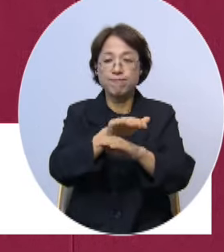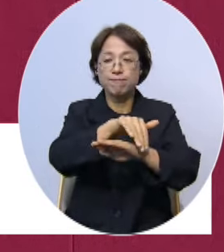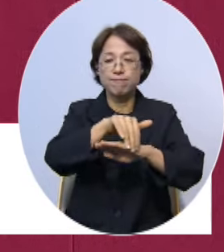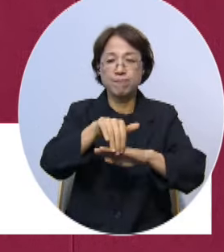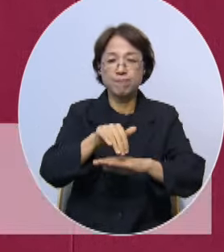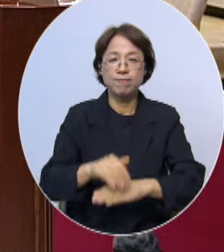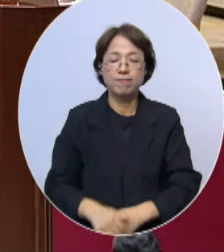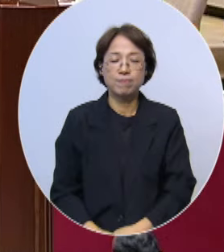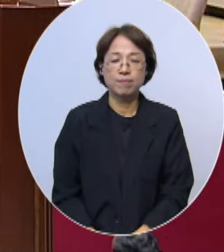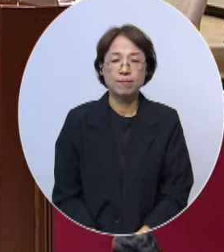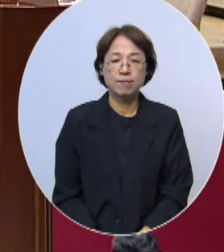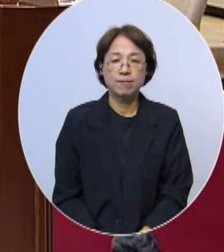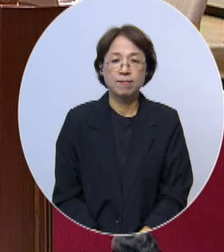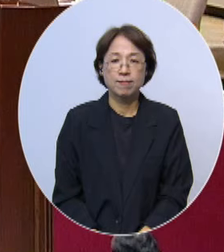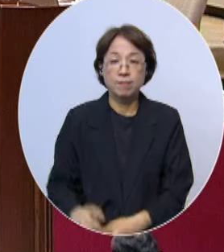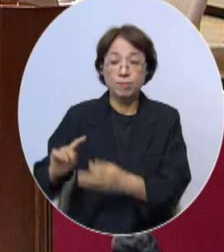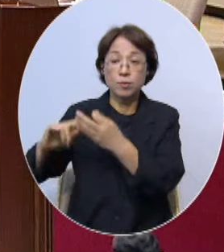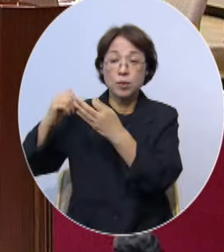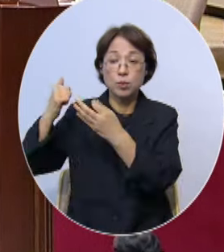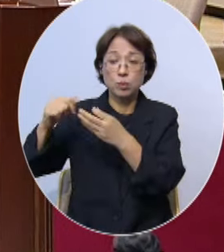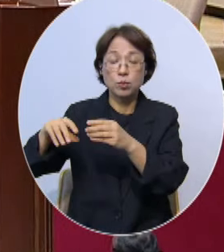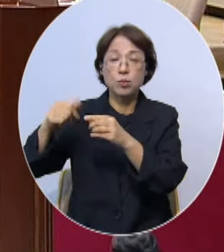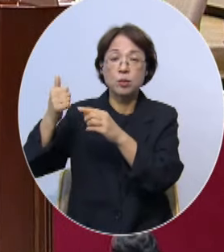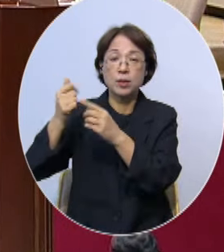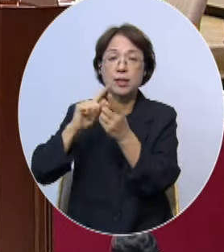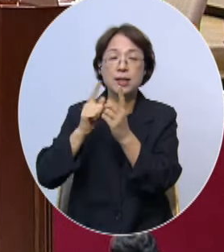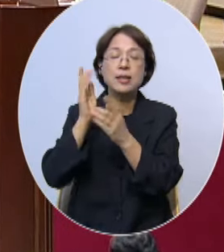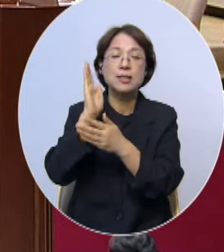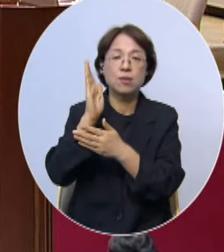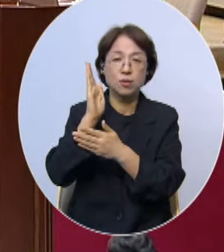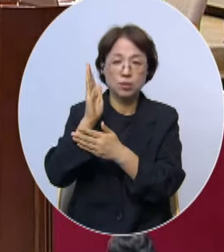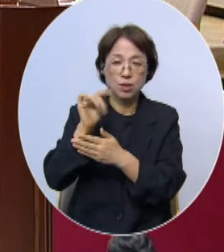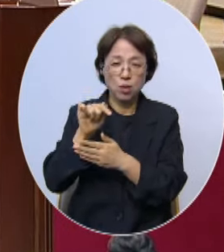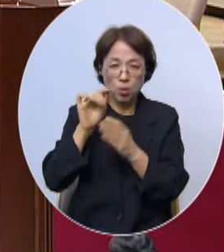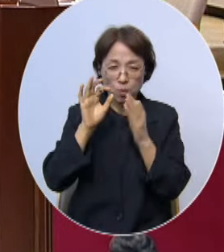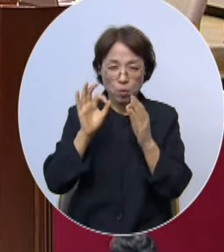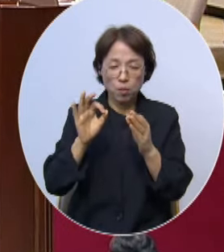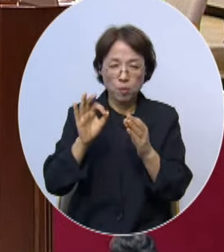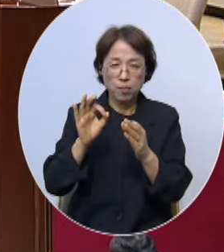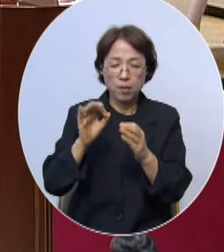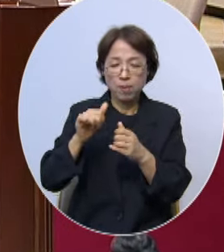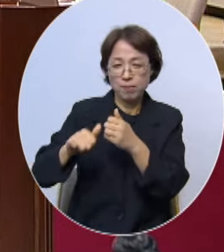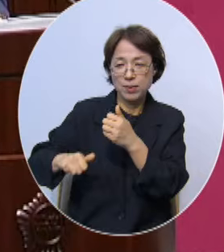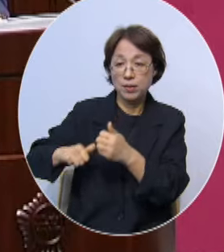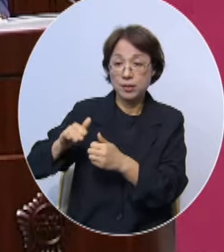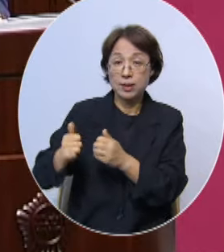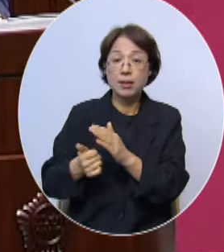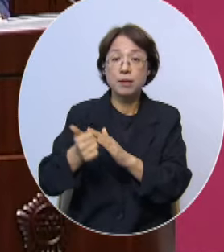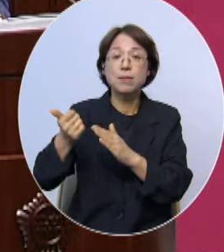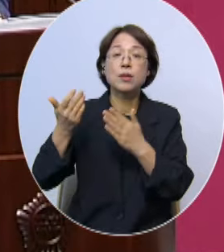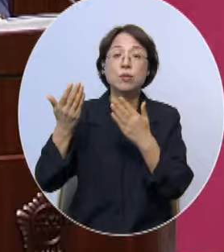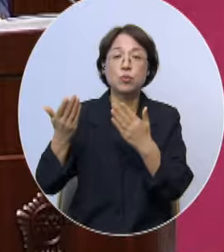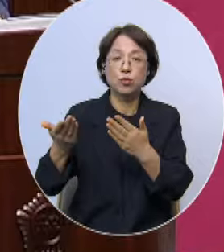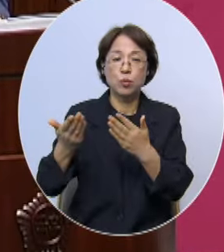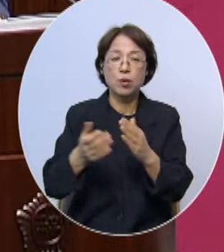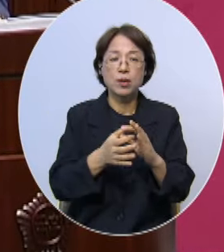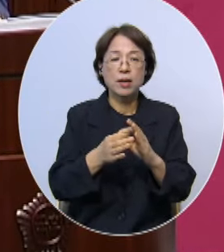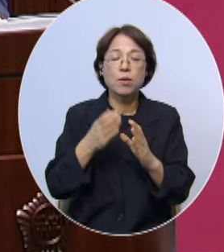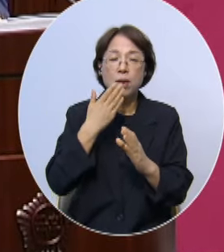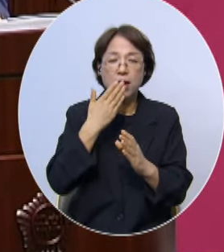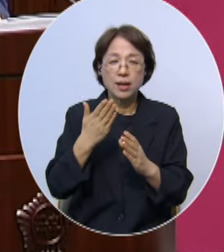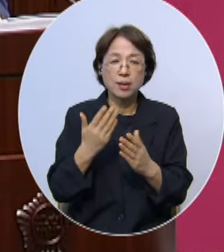것입니다 윤 대통령은 한 총리가 대독한 시장 연설에서 미래 세대에게 희망을 주고 지속가능한 성장을